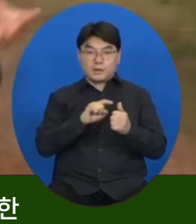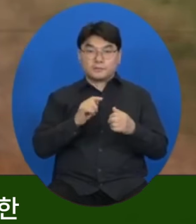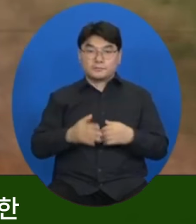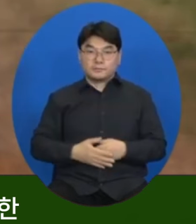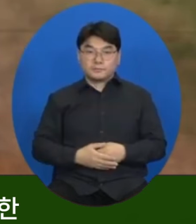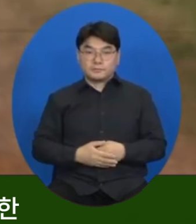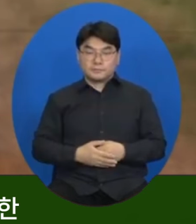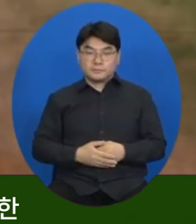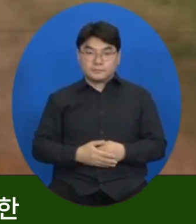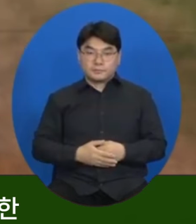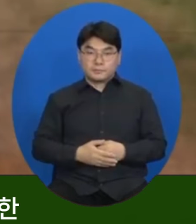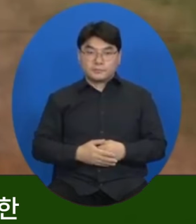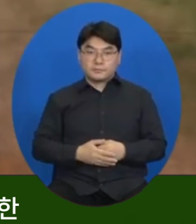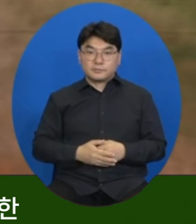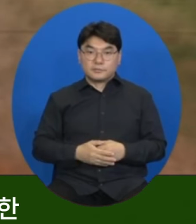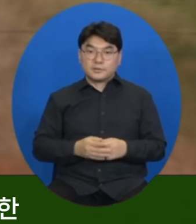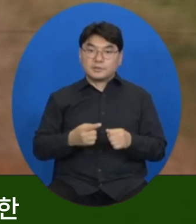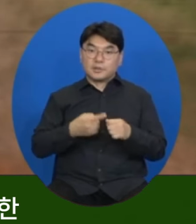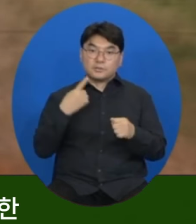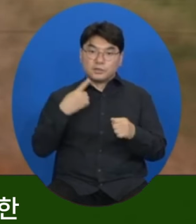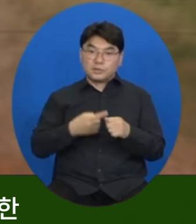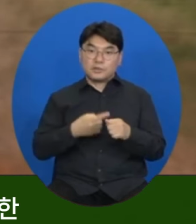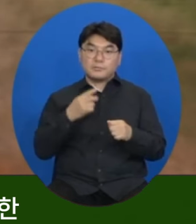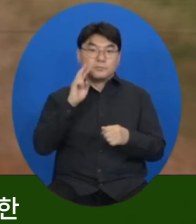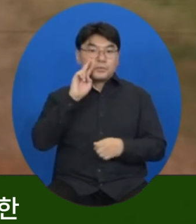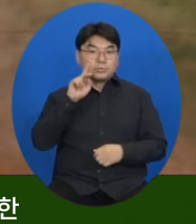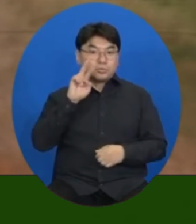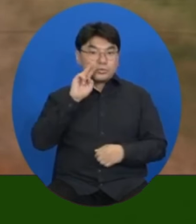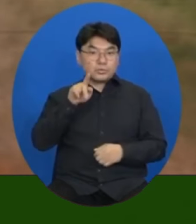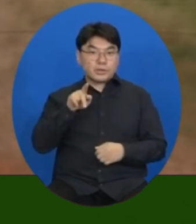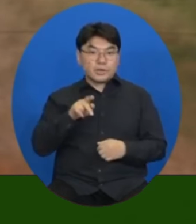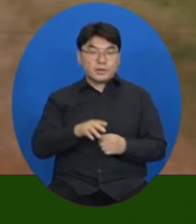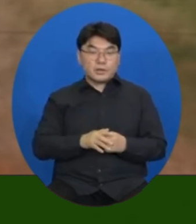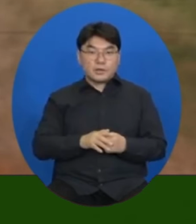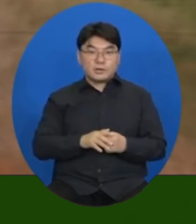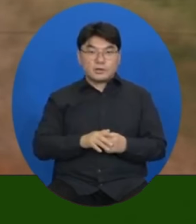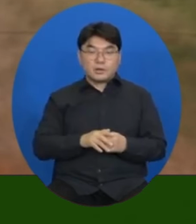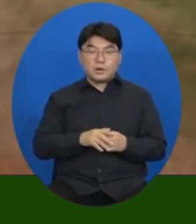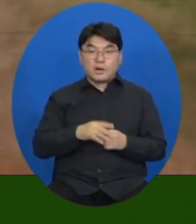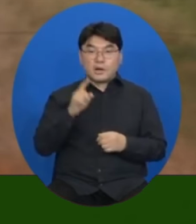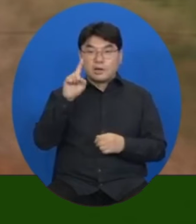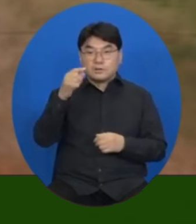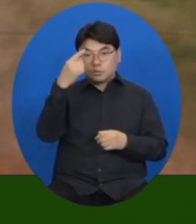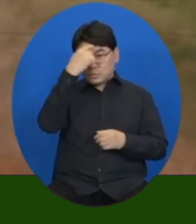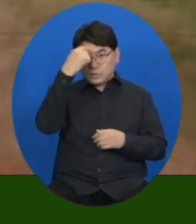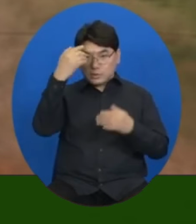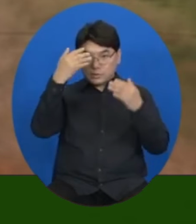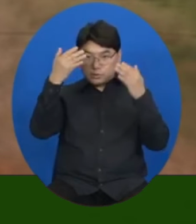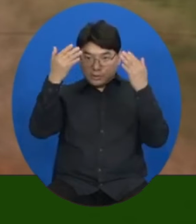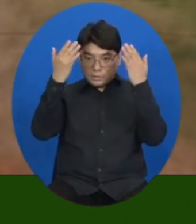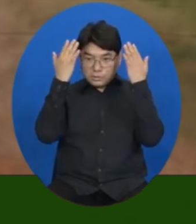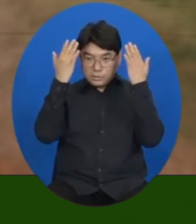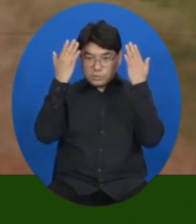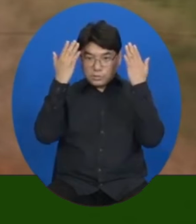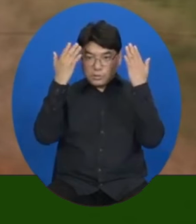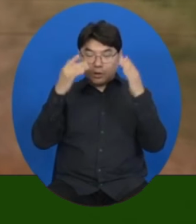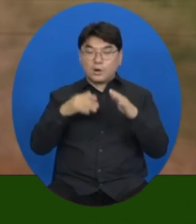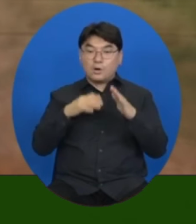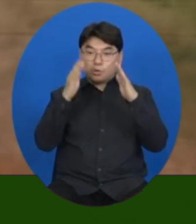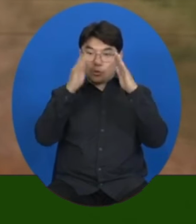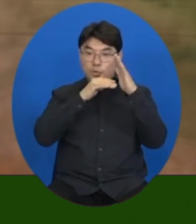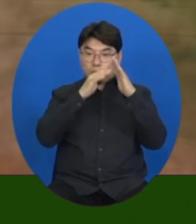사우스 캐롤라이나 피드먼트 하는 곳에 위치한 우드먼트 고등학교가 있습니다 이제이 퍼블릭이 공립